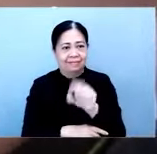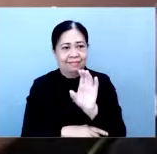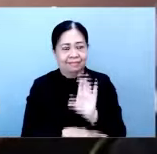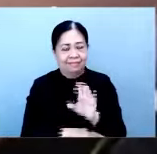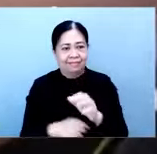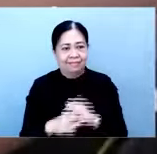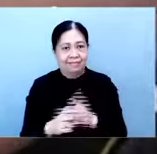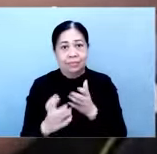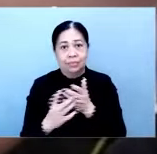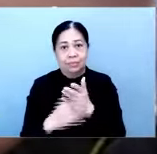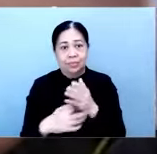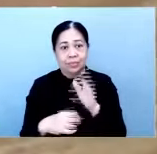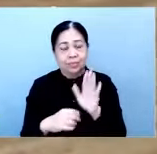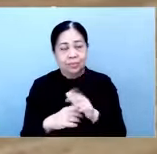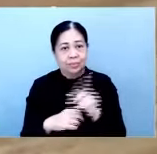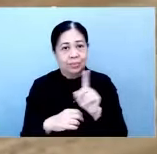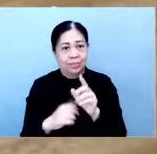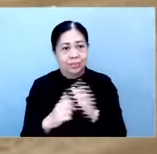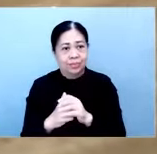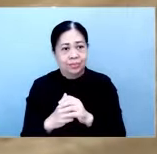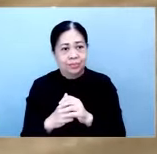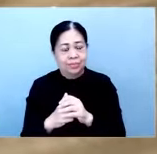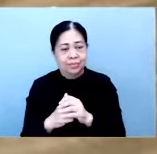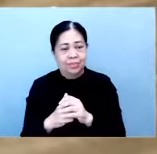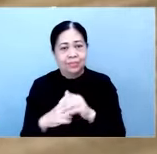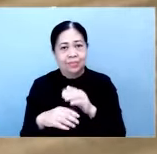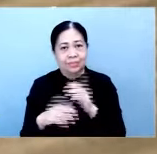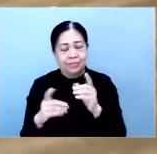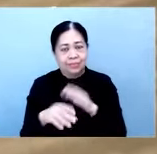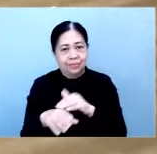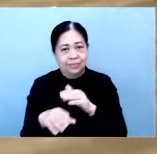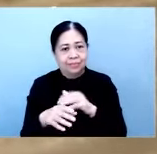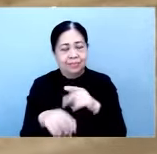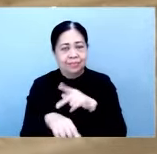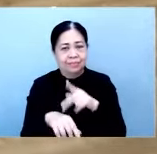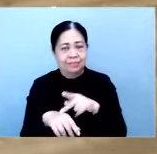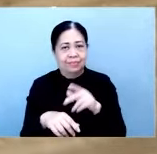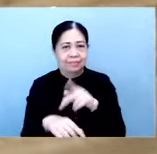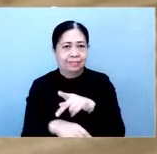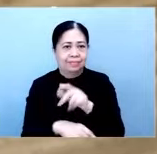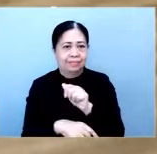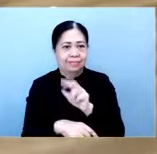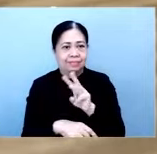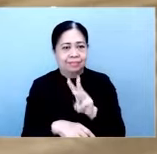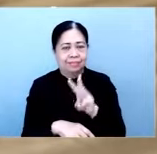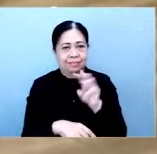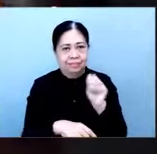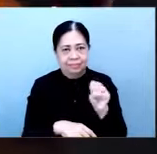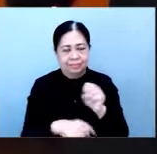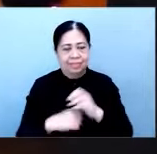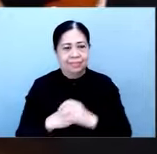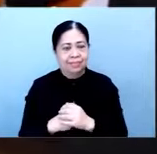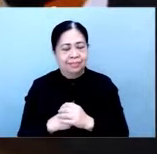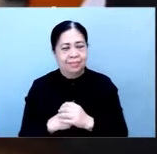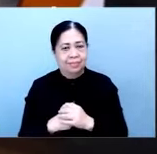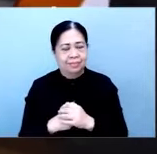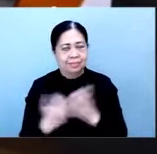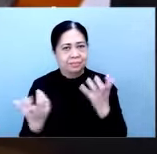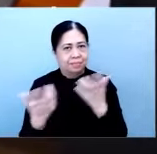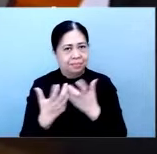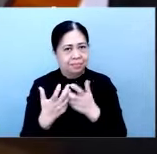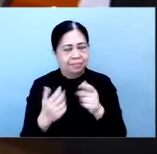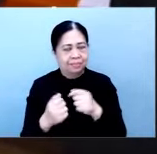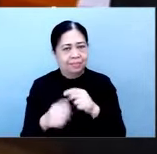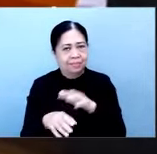Sa pamamagitan yan ng First Date Program ng Philippine Animal Welfare Society o POS. Swak ito sa mga